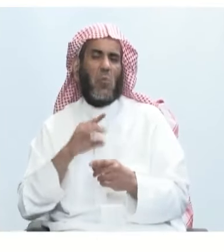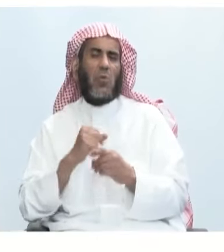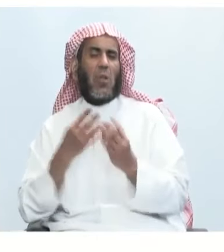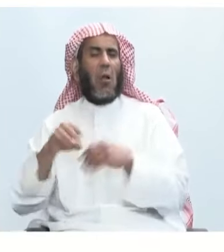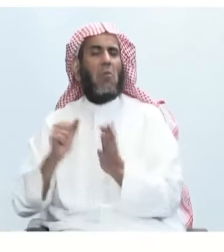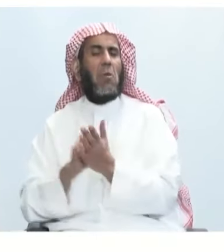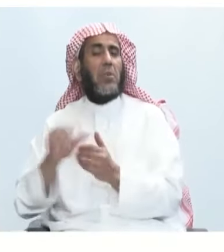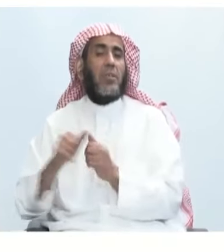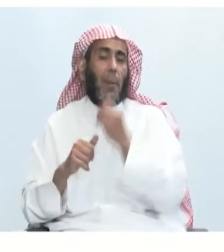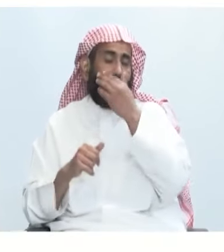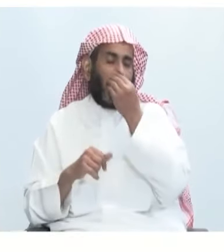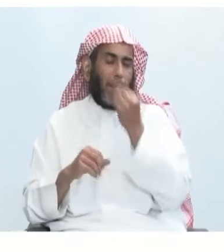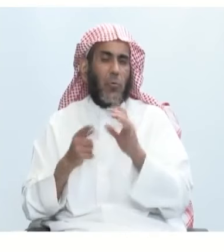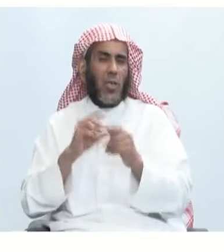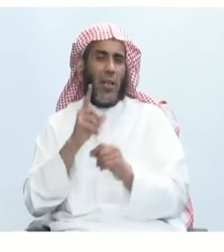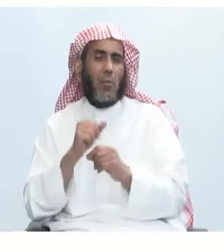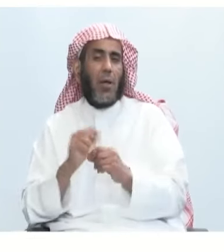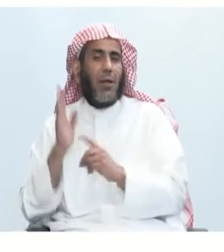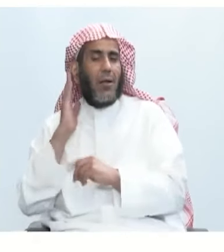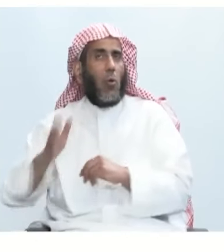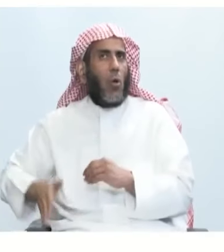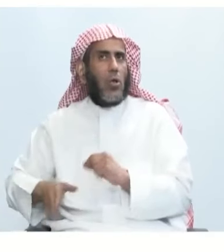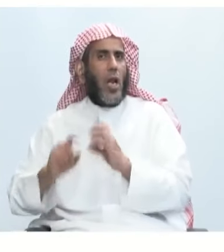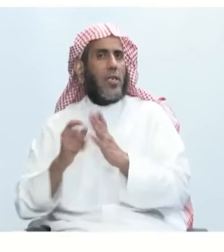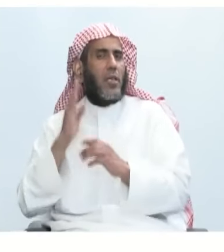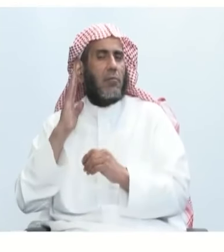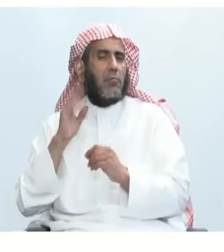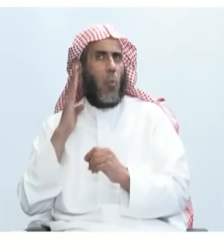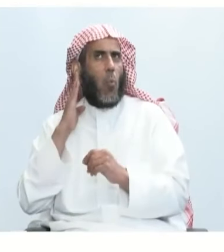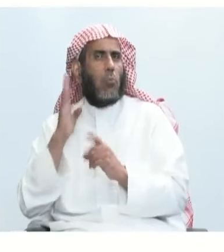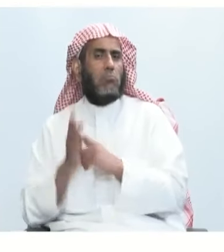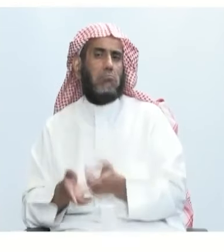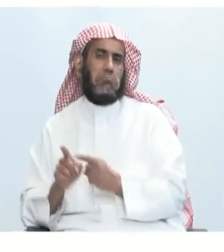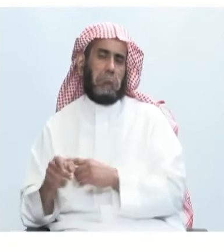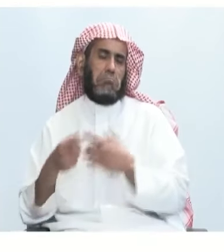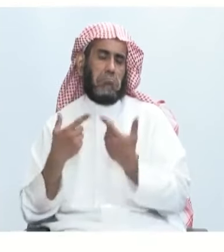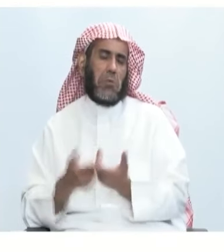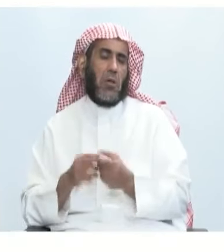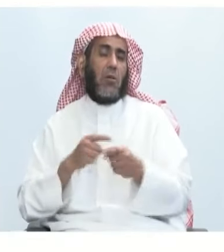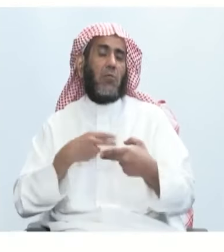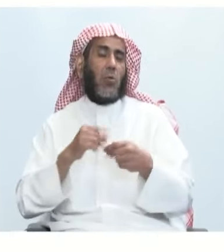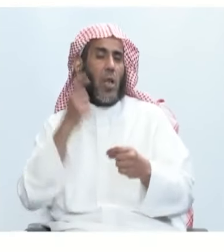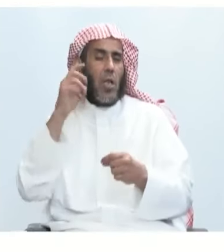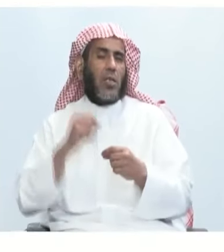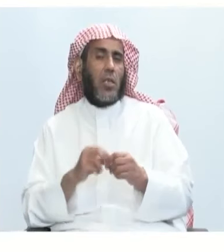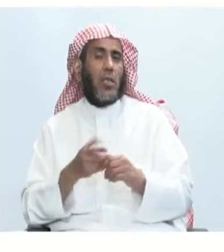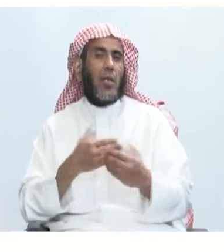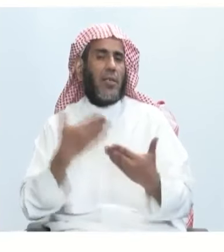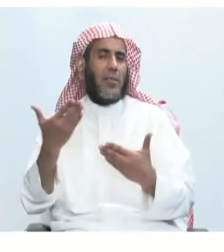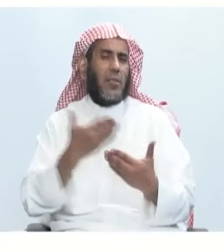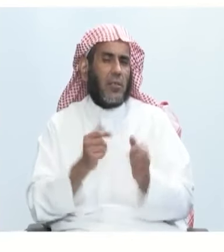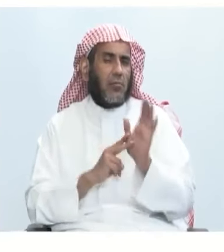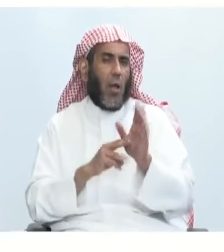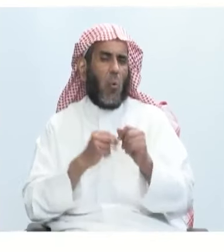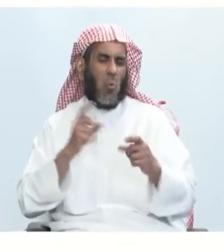تركه في المنزل ومؤشرات الكذب رن جرس هاتفه وهذه في التواصل الاقناعي تحتاج الى دعوه ونقض